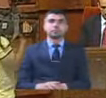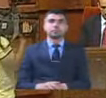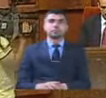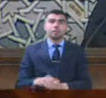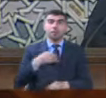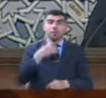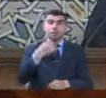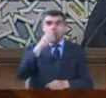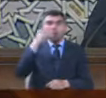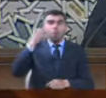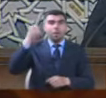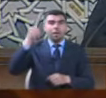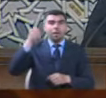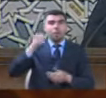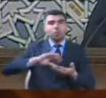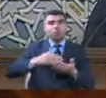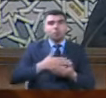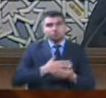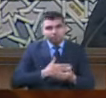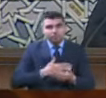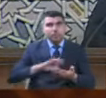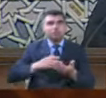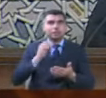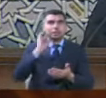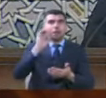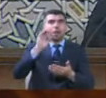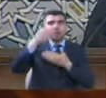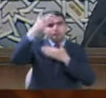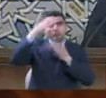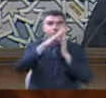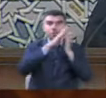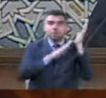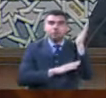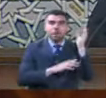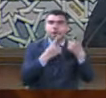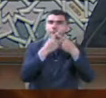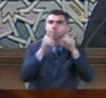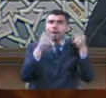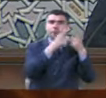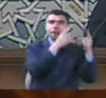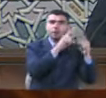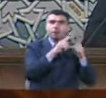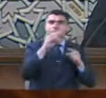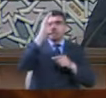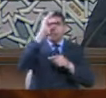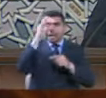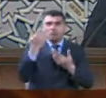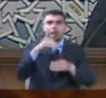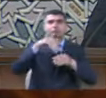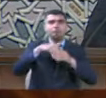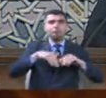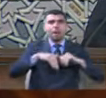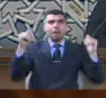إن الروح الوطنية والالتزام بخدمة مصالح المغرب كل من موقعه برلمانا